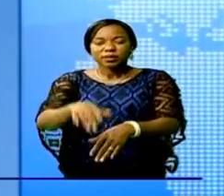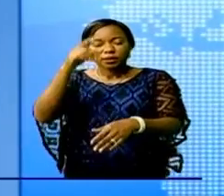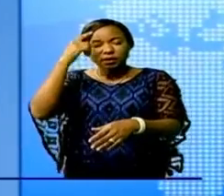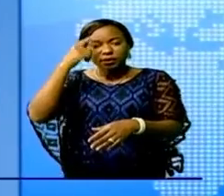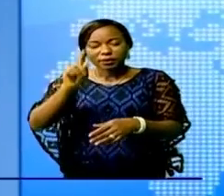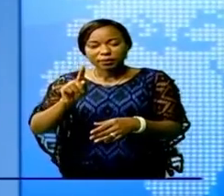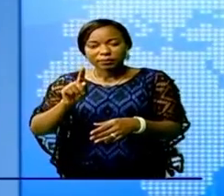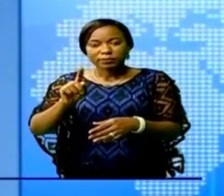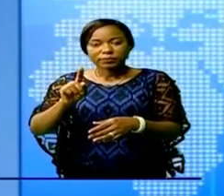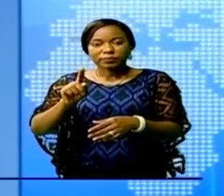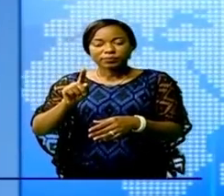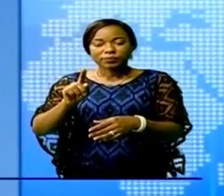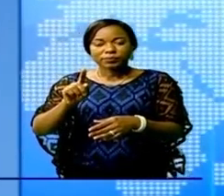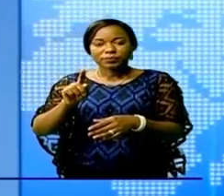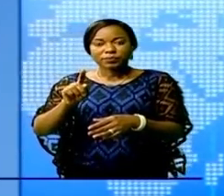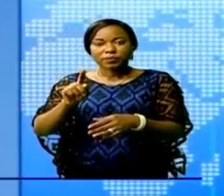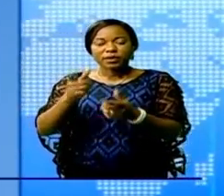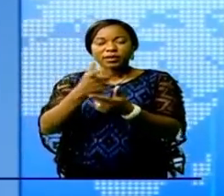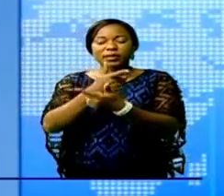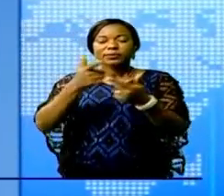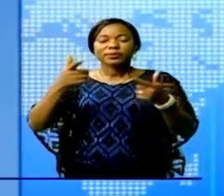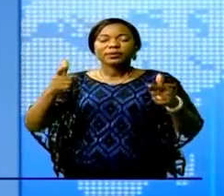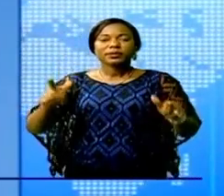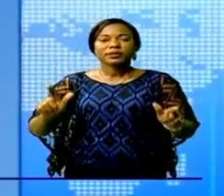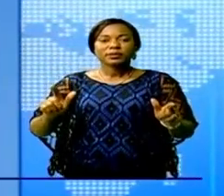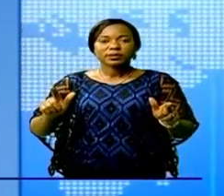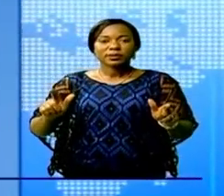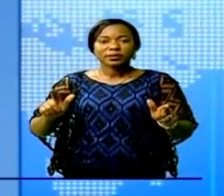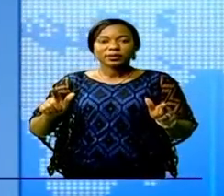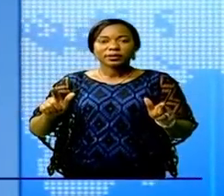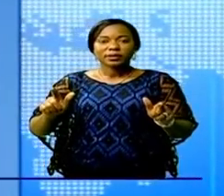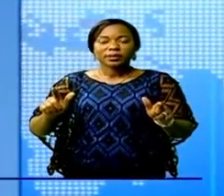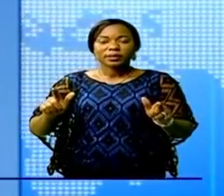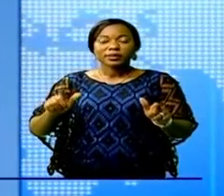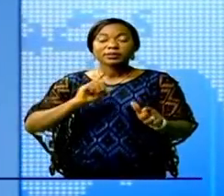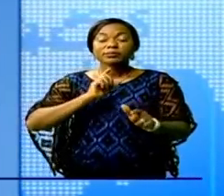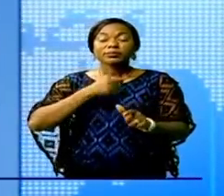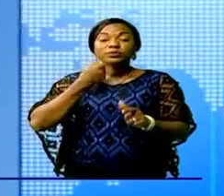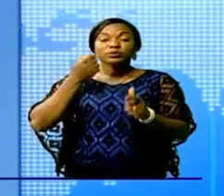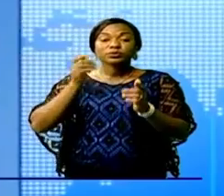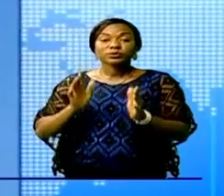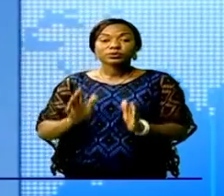l'opération de la libéralisation de prisonniers